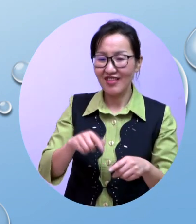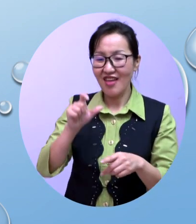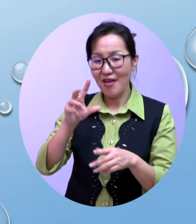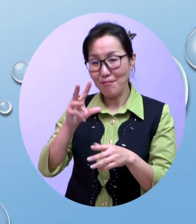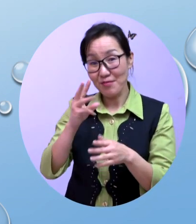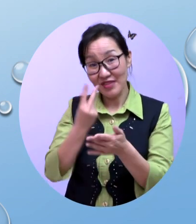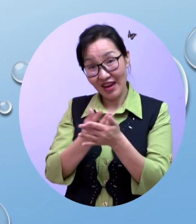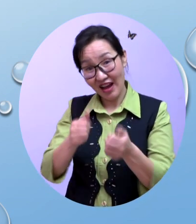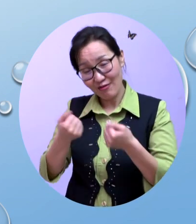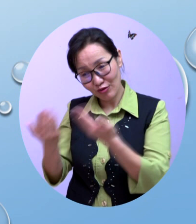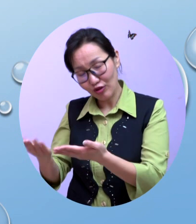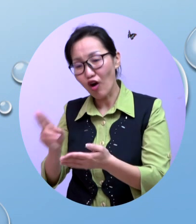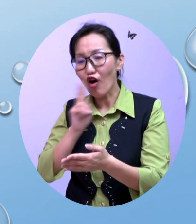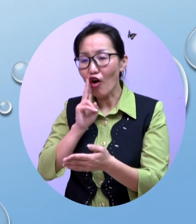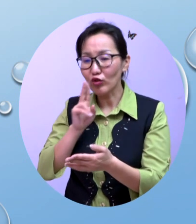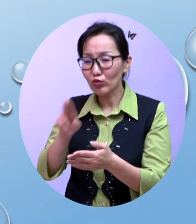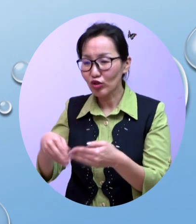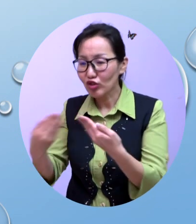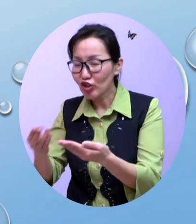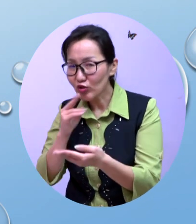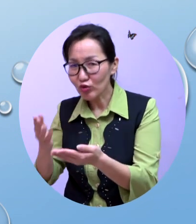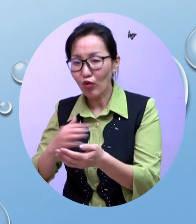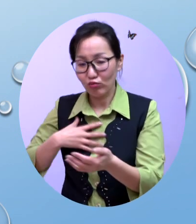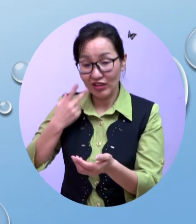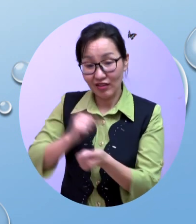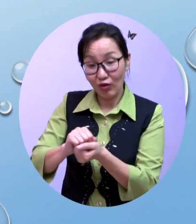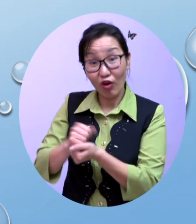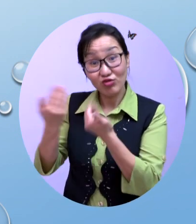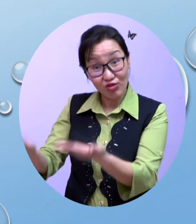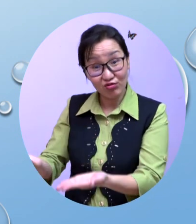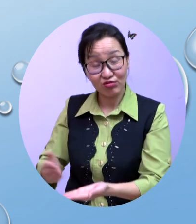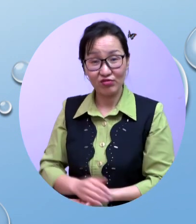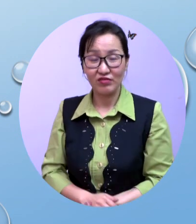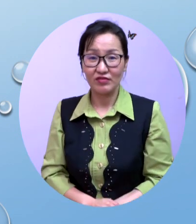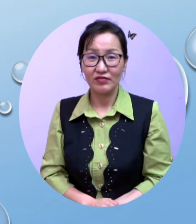хоол ундыг нь хийж, хувцсыг нь угааж өгнө.